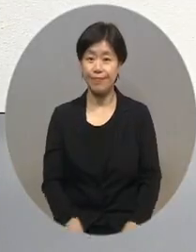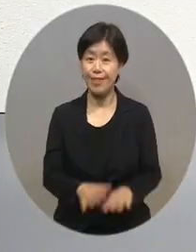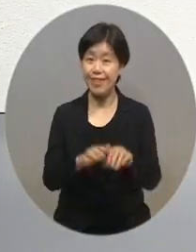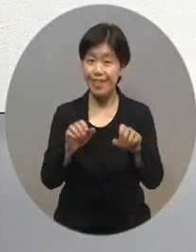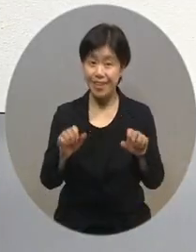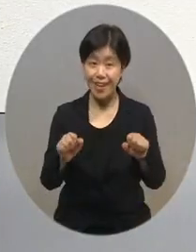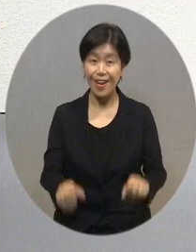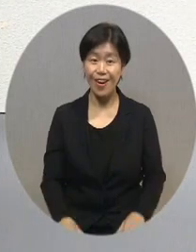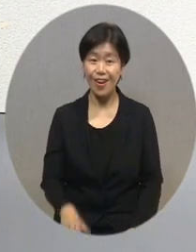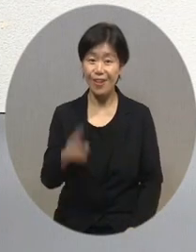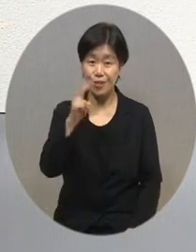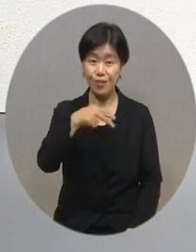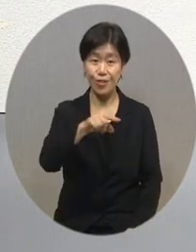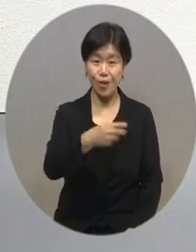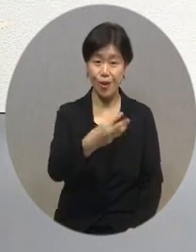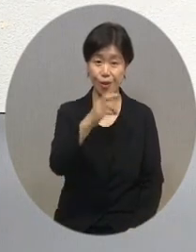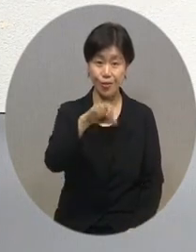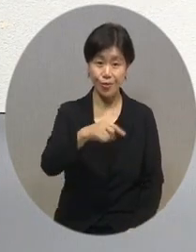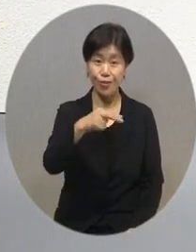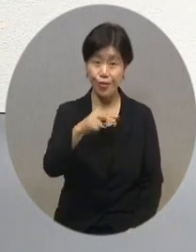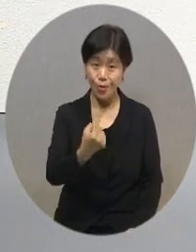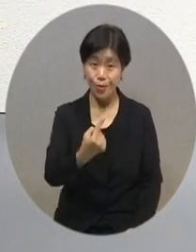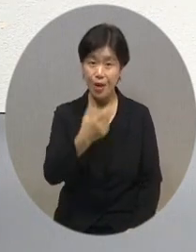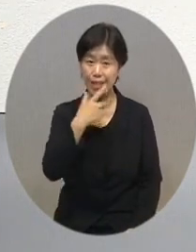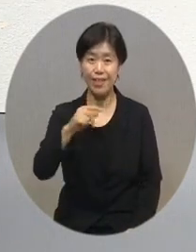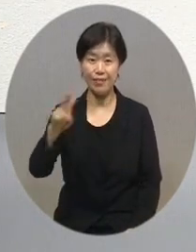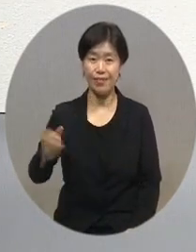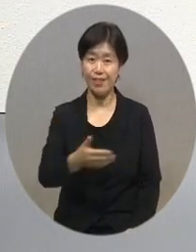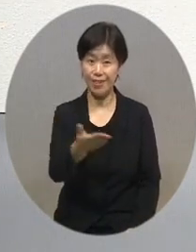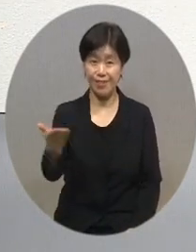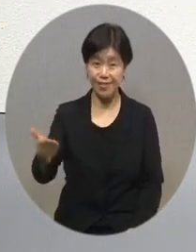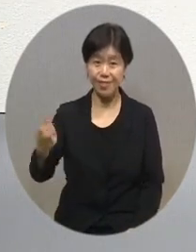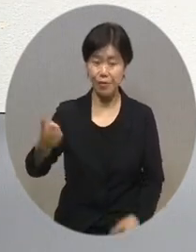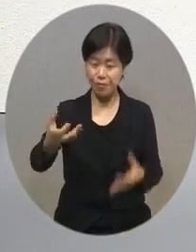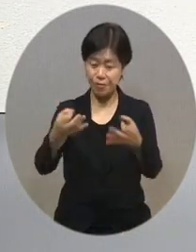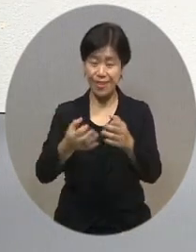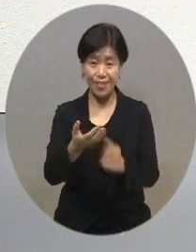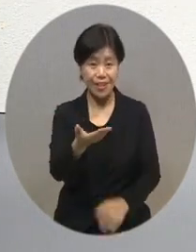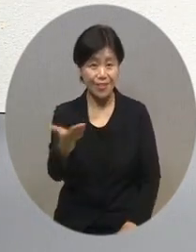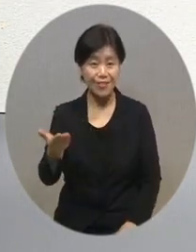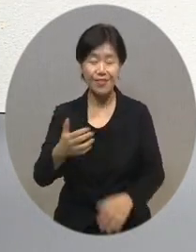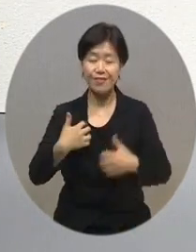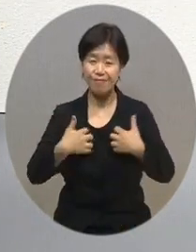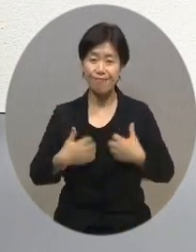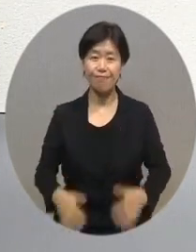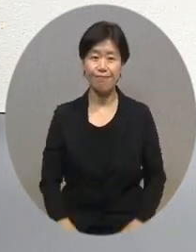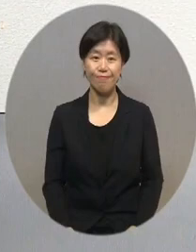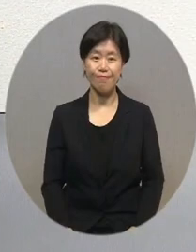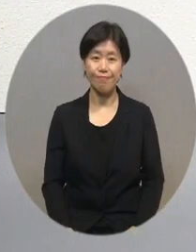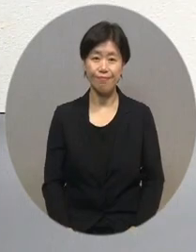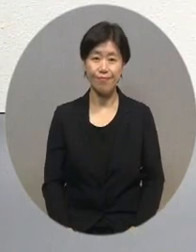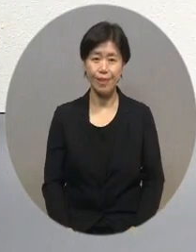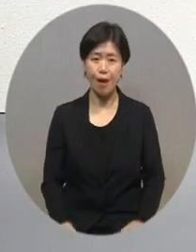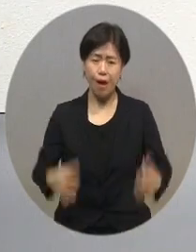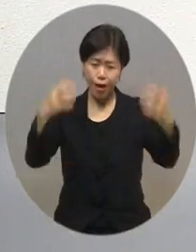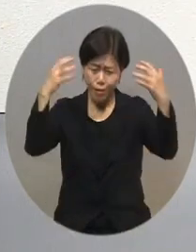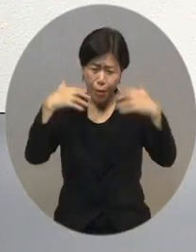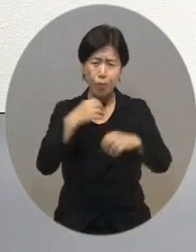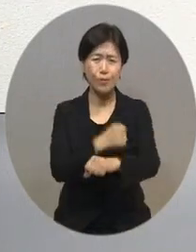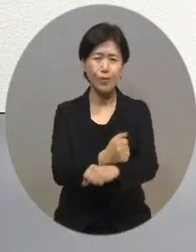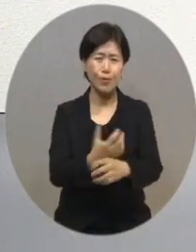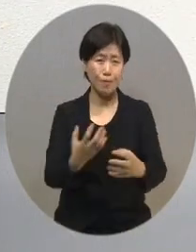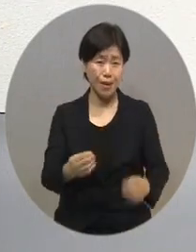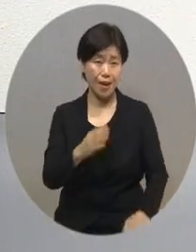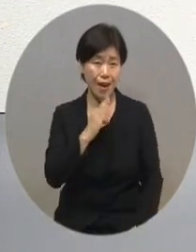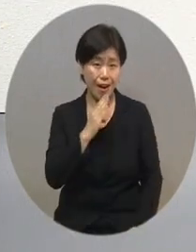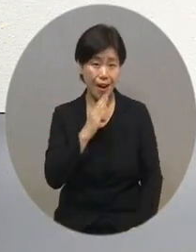안녕하세요. 가수 서른도입니다. 복지TV 가족 여러분 그리고 시청자 여러분 반갑습니다. 무대의 고생들 많이 하시죠? 하루빨리